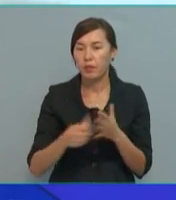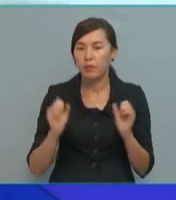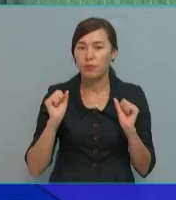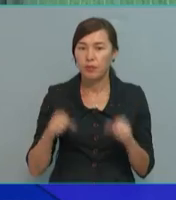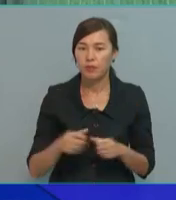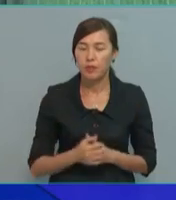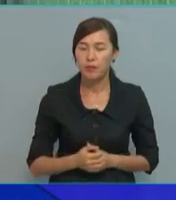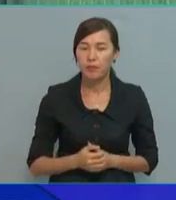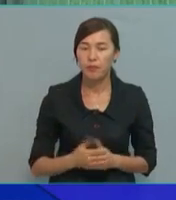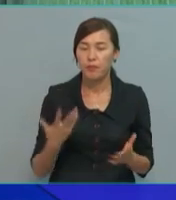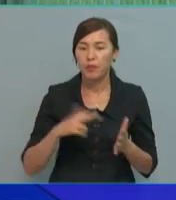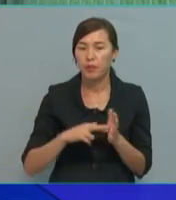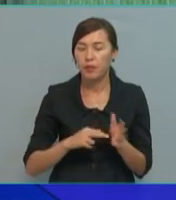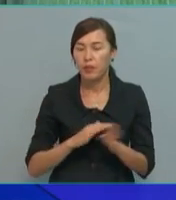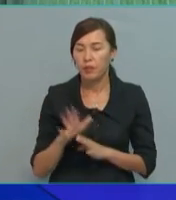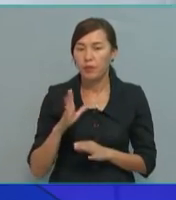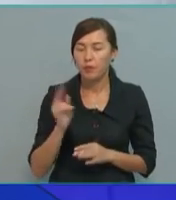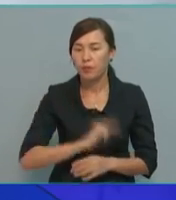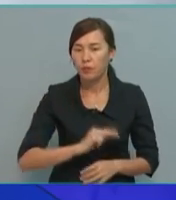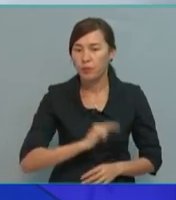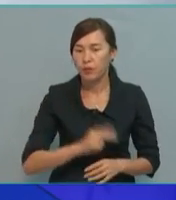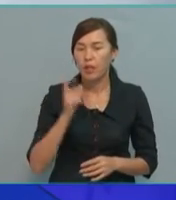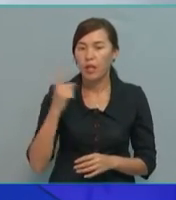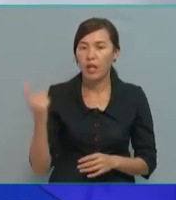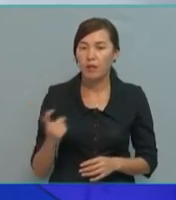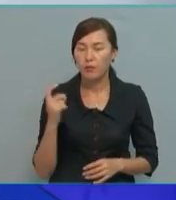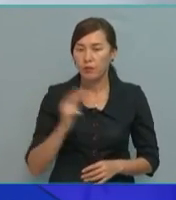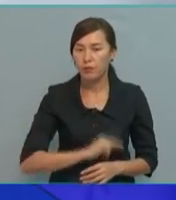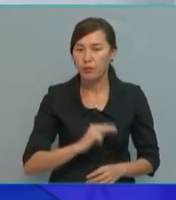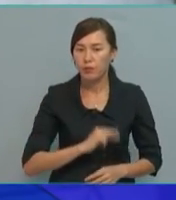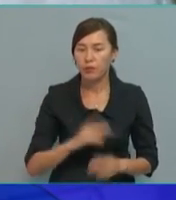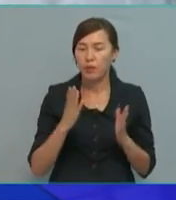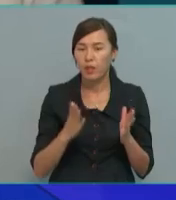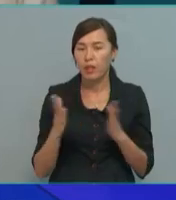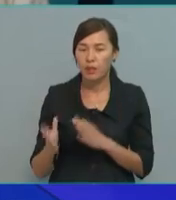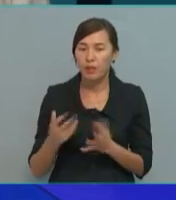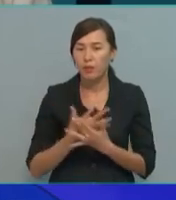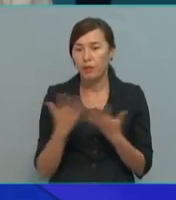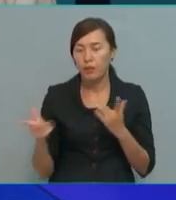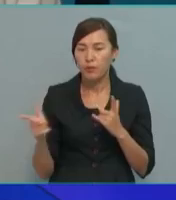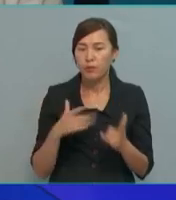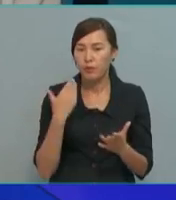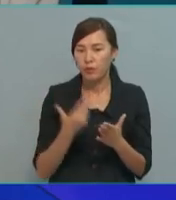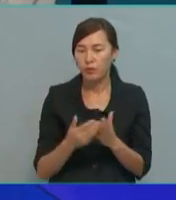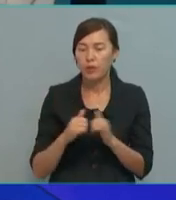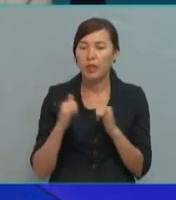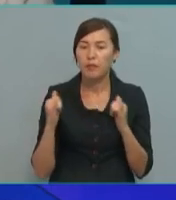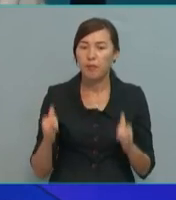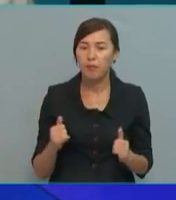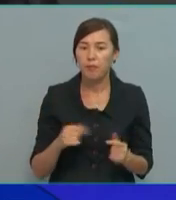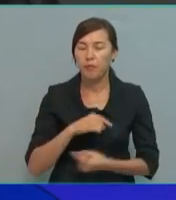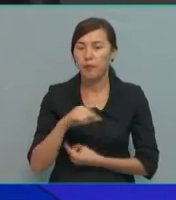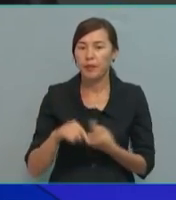300 миллионға дейін. Егер жоба жүзеге асатын болса, шаруалардың және фермер қожалықтарының жұмысы жүйелене түсіп, өндірген өнімдеріне сұраныс арта түседі.